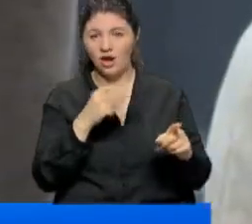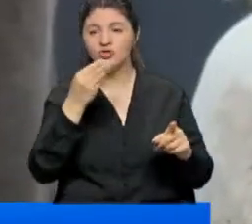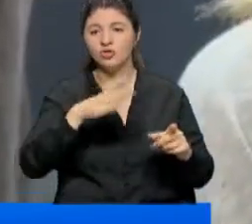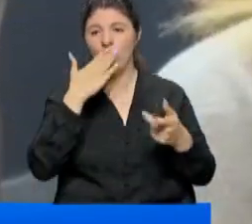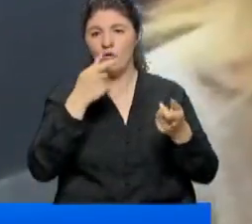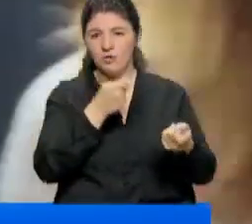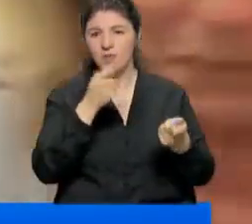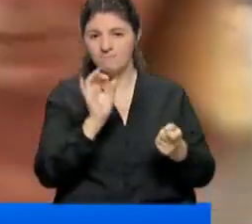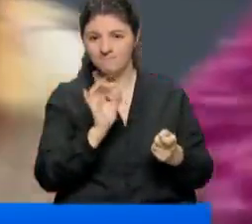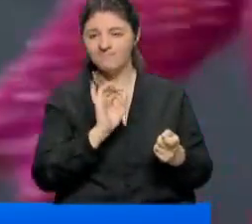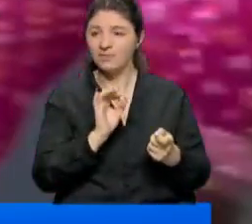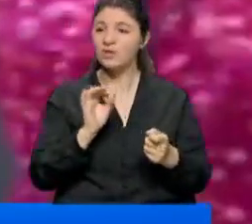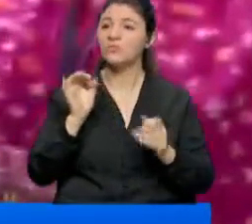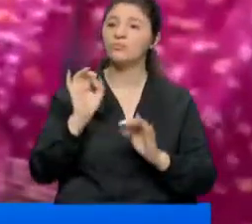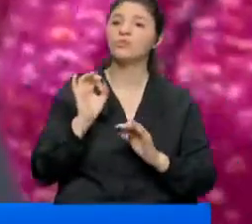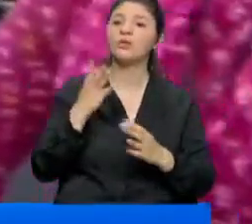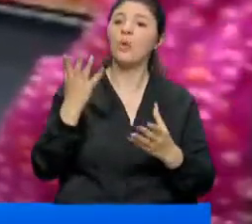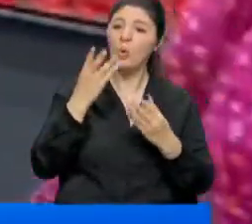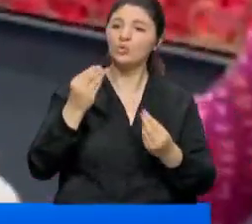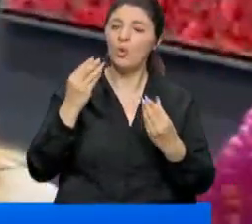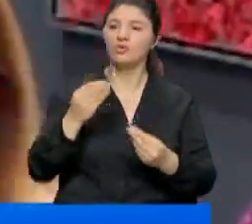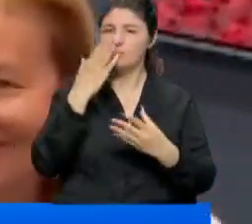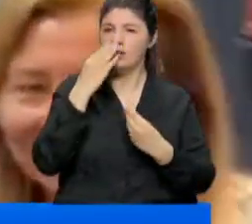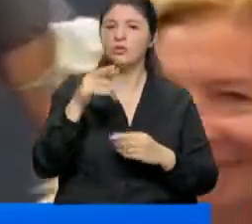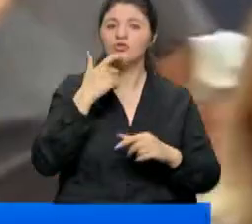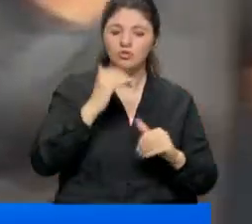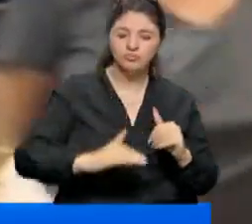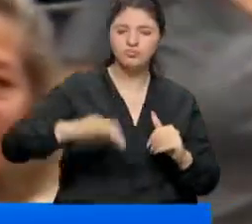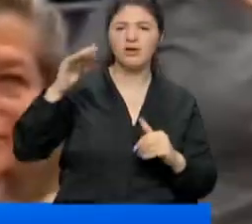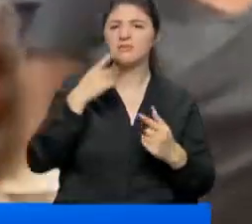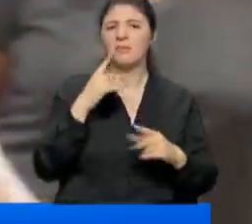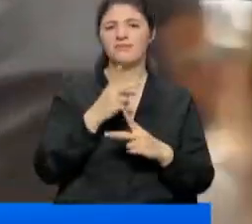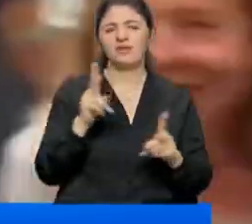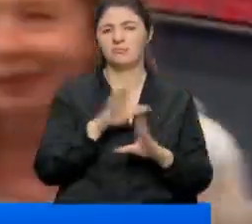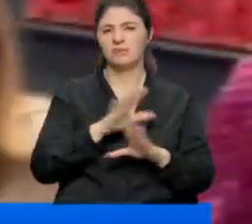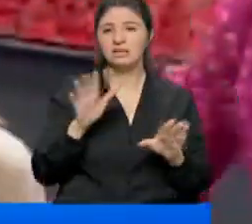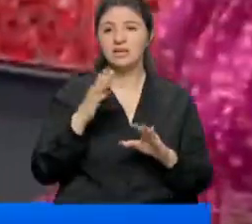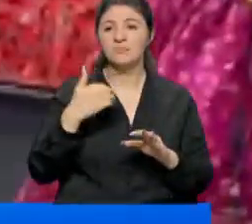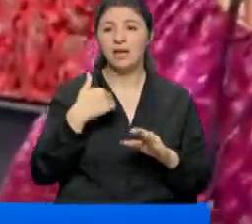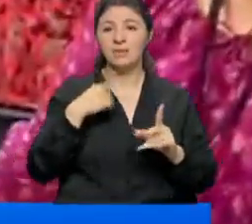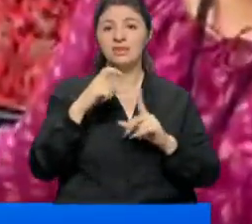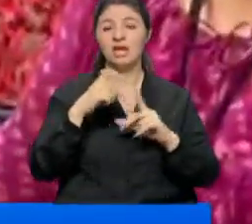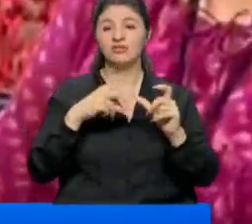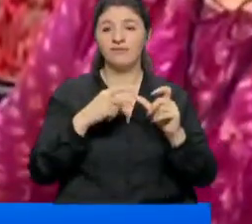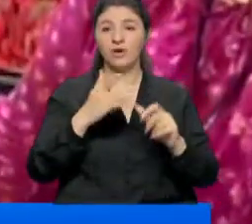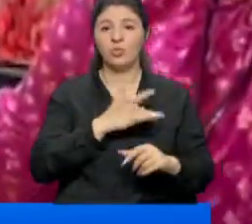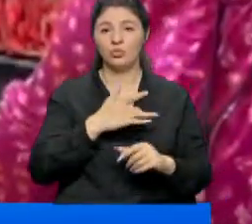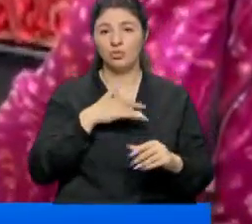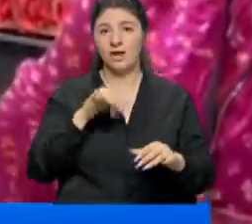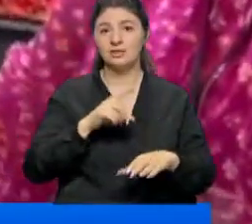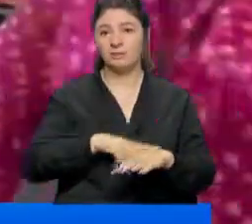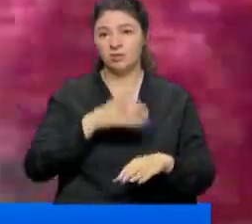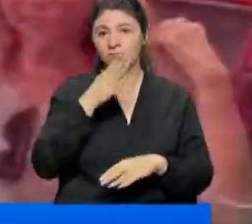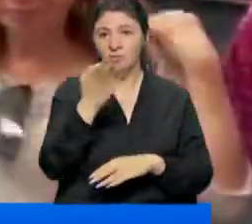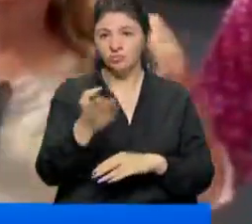çocuklarımıza okutalım ve küçük büyük demeden ama ben de bir daha sokakta görüntüsü